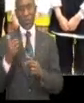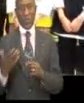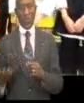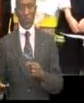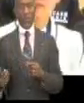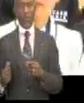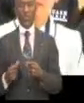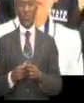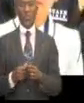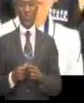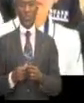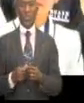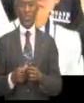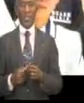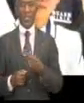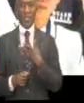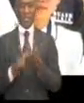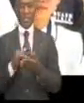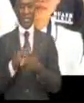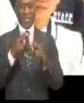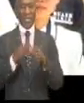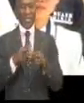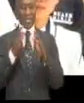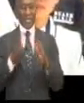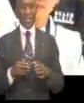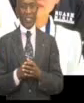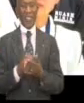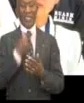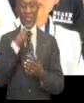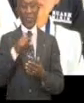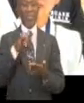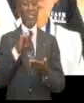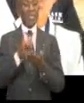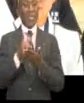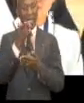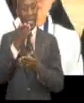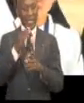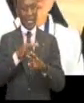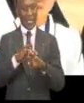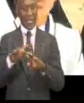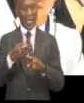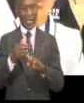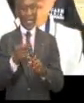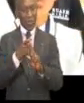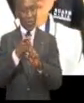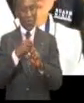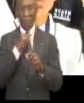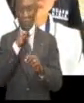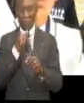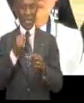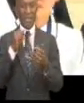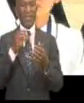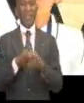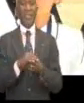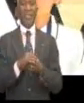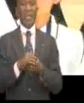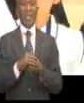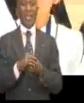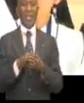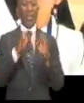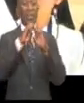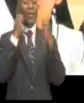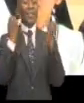pas directement de Roissy Mining, mais plutôt des cadres directeurs de Roissy Mining, constitués des expatriés, comme vous le voyez, accompagnés